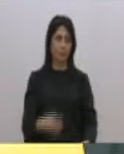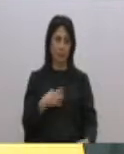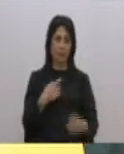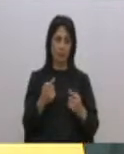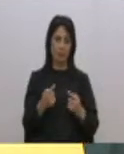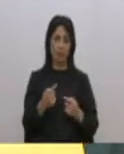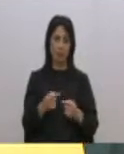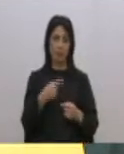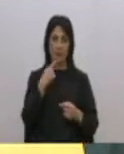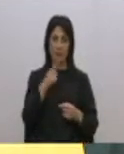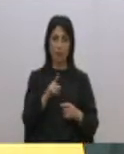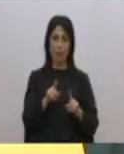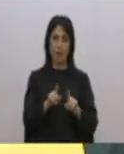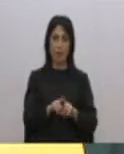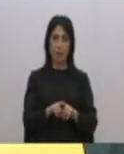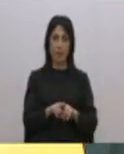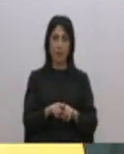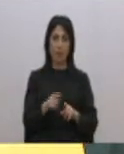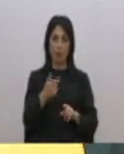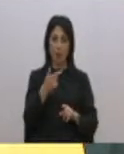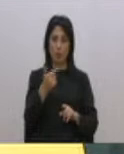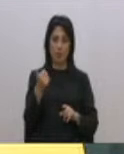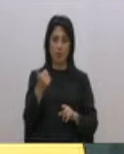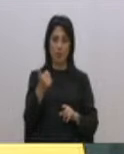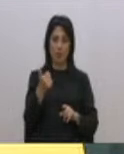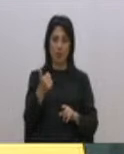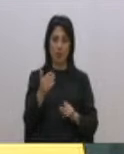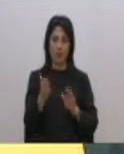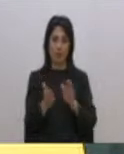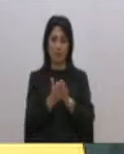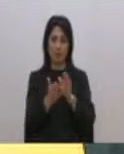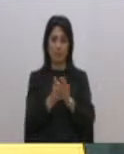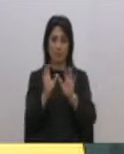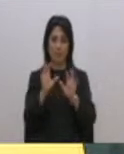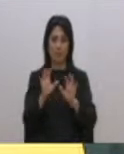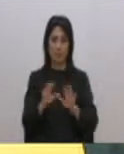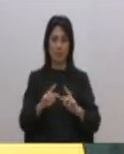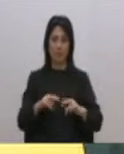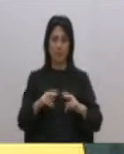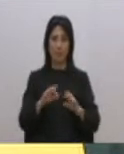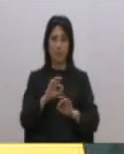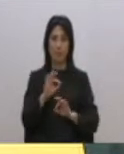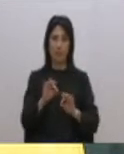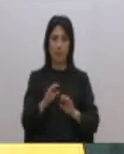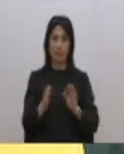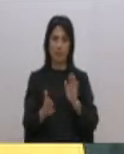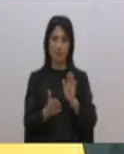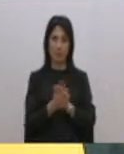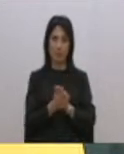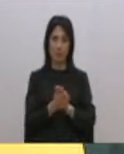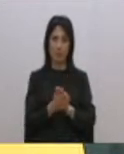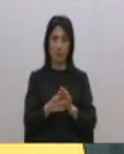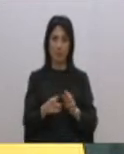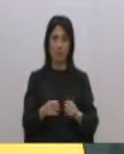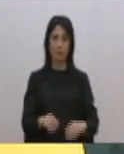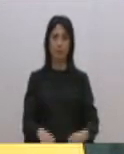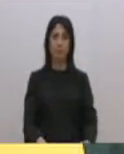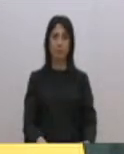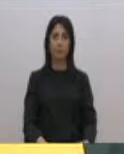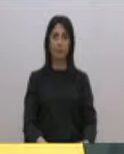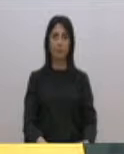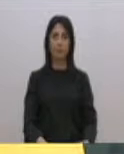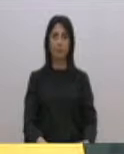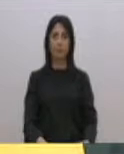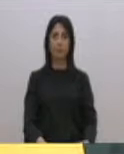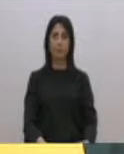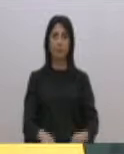მნიშვნელოვანი აღინიშნოს, რომ ასევე 21 თანმდები საკანონმდებლო აქტის ცვლილების პროექტი ახლავს თან საკანონმდებლო ცვლილების